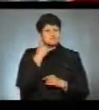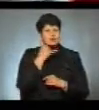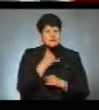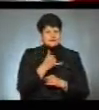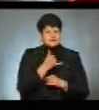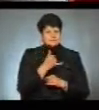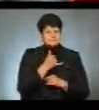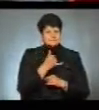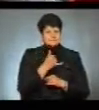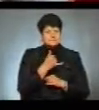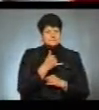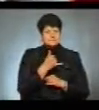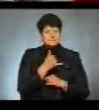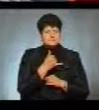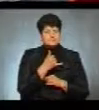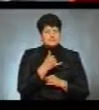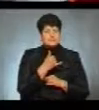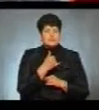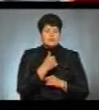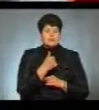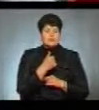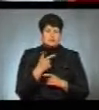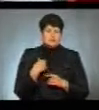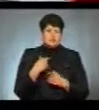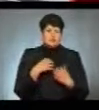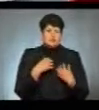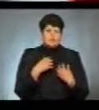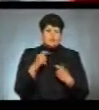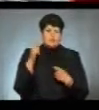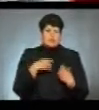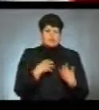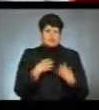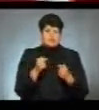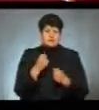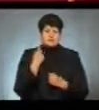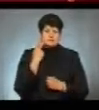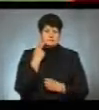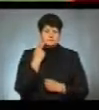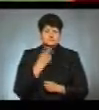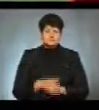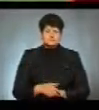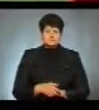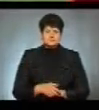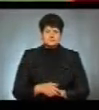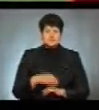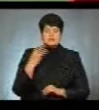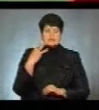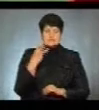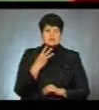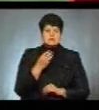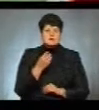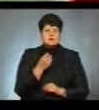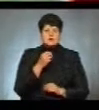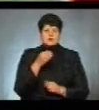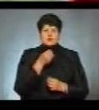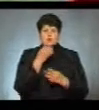І пан Григорій приїхав за мною, і все, і так мене забирає весь час. 30 тюльпанових дерев висадили